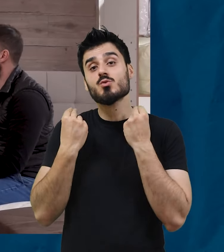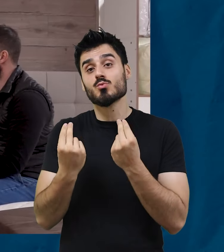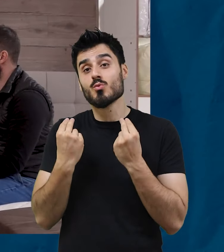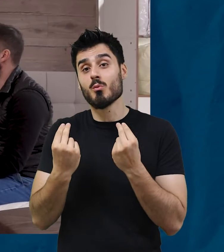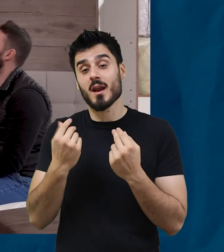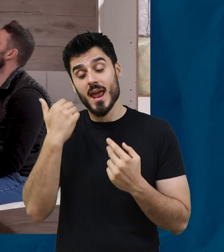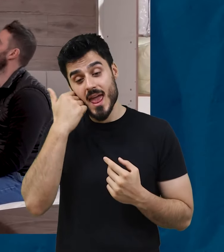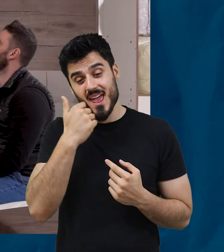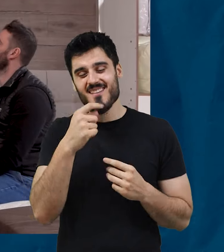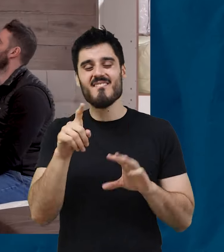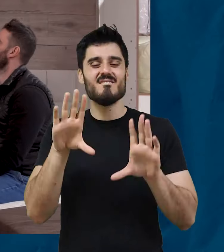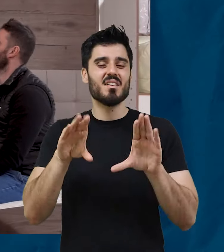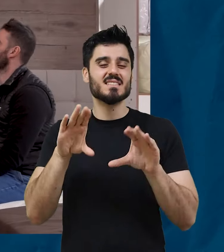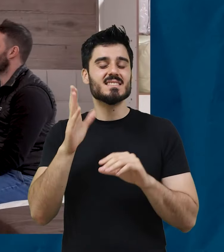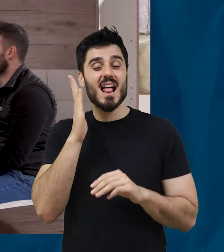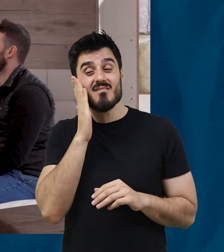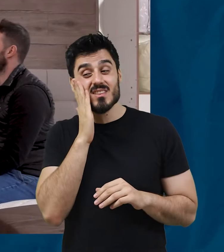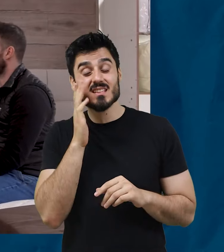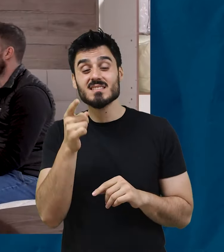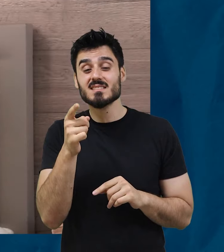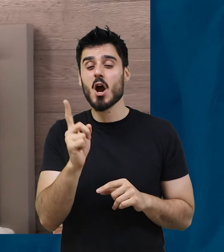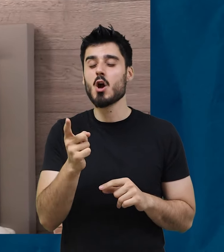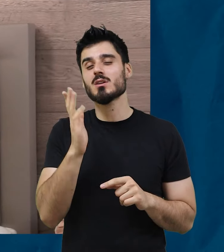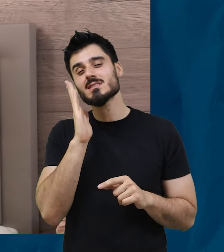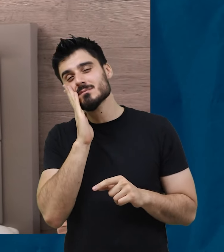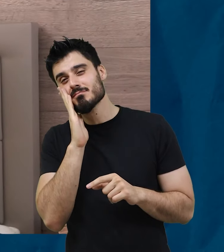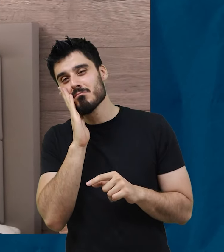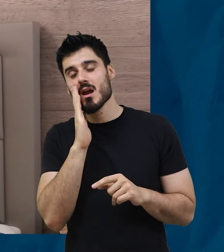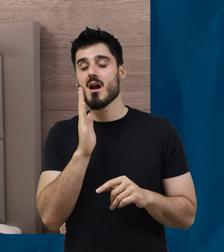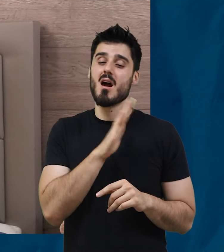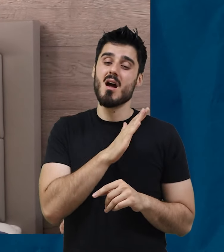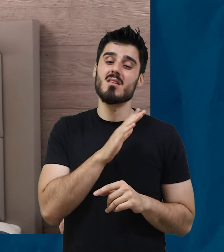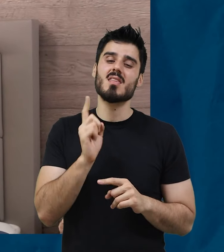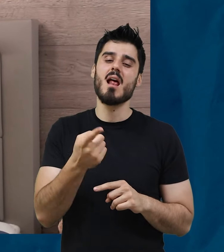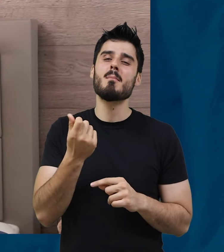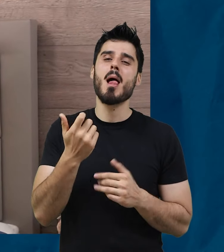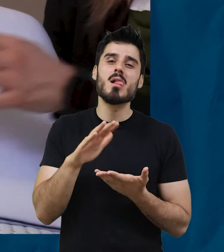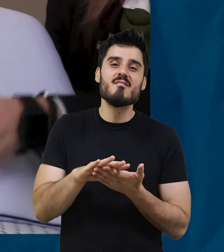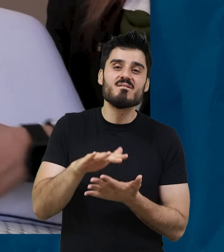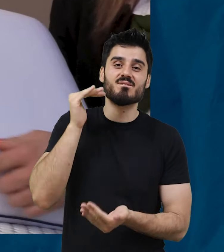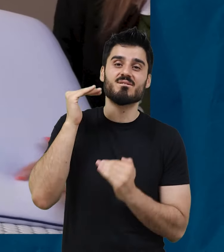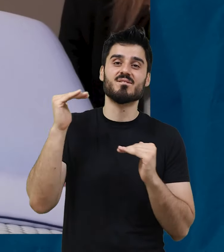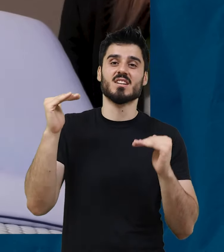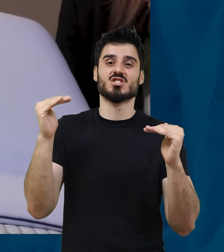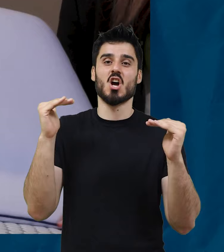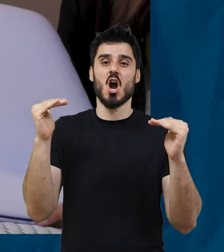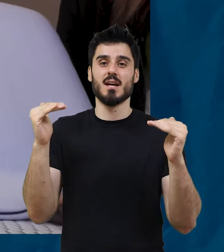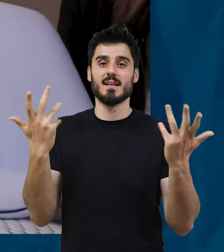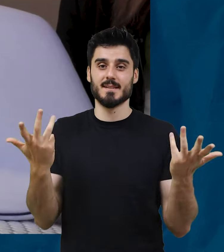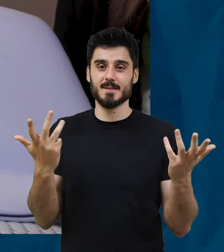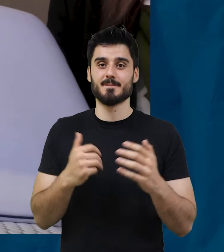Затова възглавниците, които се избират от хора, които спят настрани, трябва да са малко по-високи.